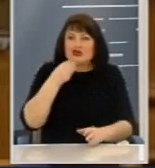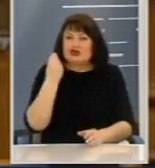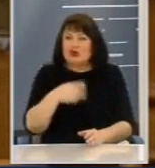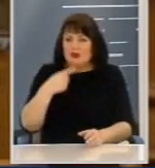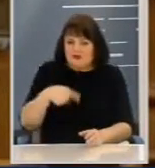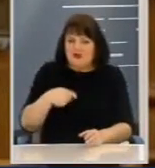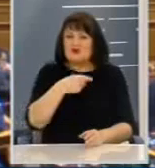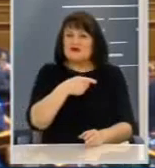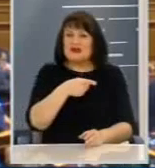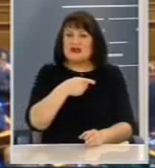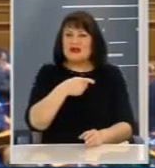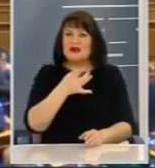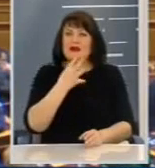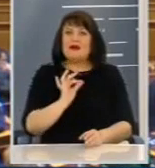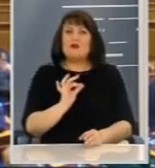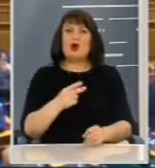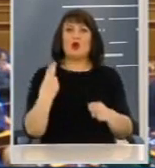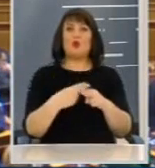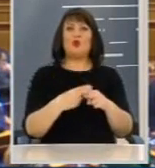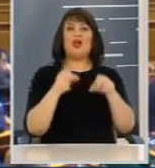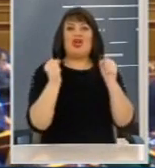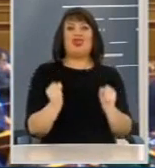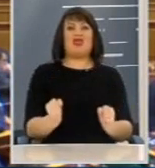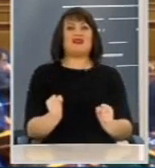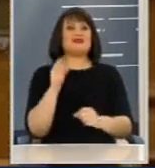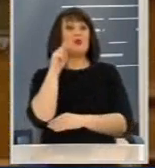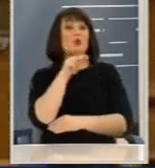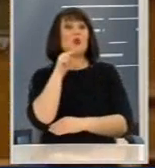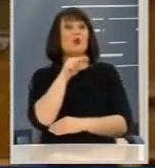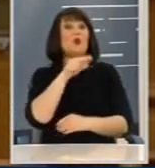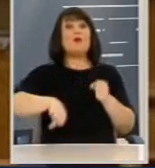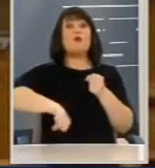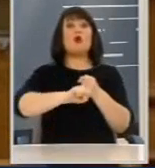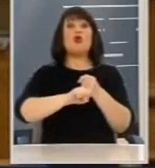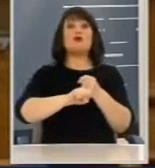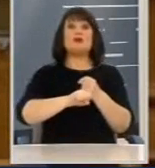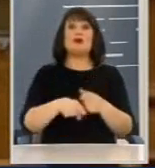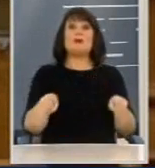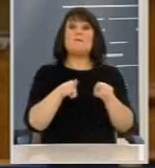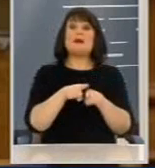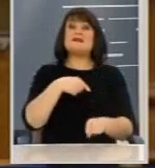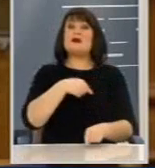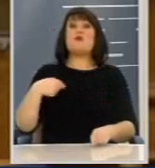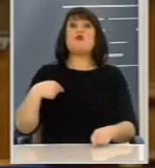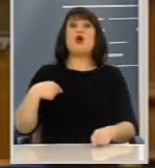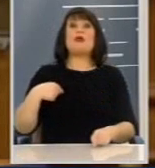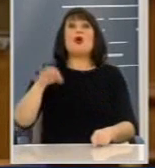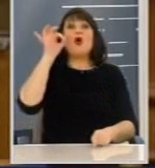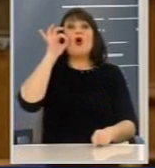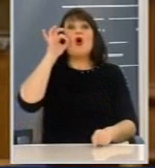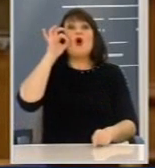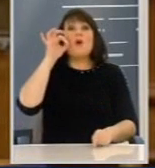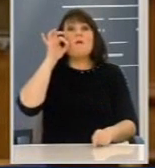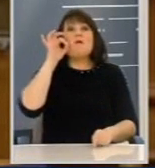άθλια υπονοούμενα, διότι βρέθηκε στη θέση των επισήμων και παρακολούθησε τον ποδοσφαιρικό αγώνα με τον πρόεδρο της ΠΑΕΠΑΟ. Τι θέλετε να